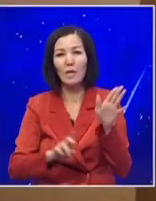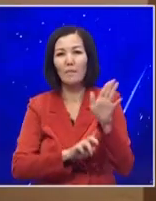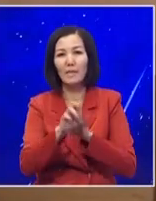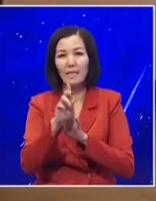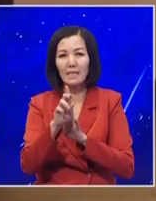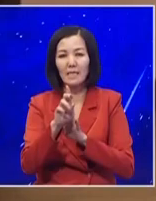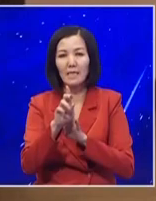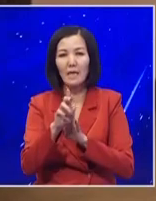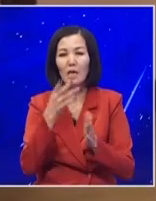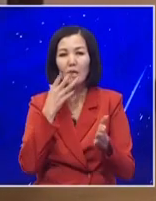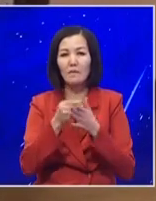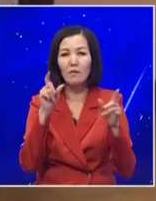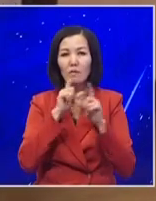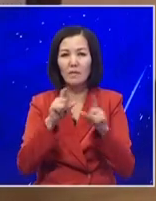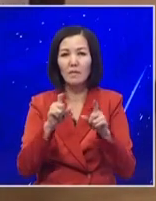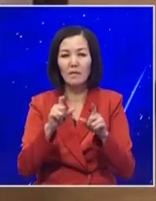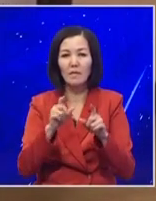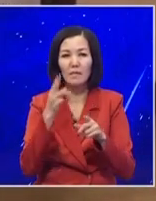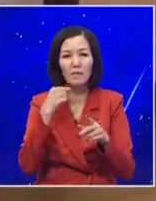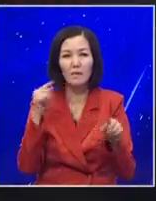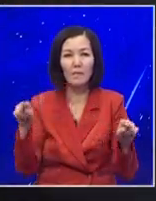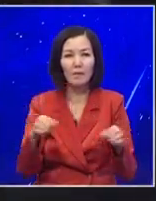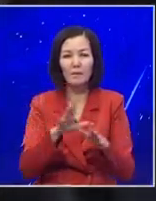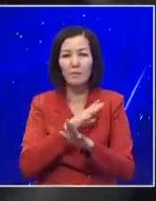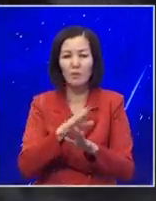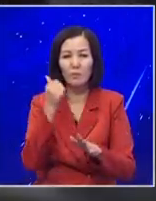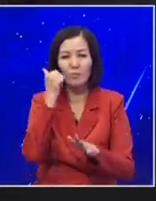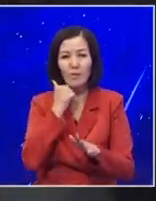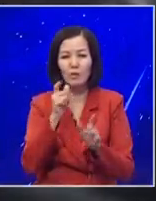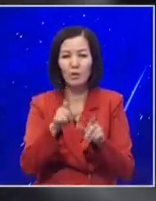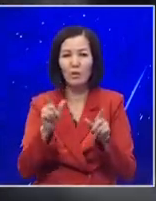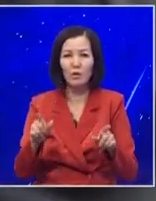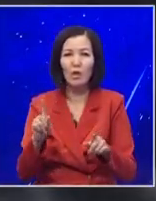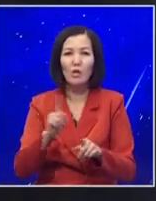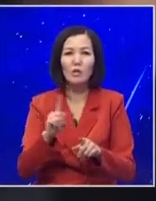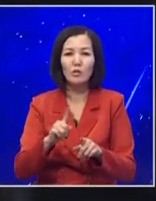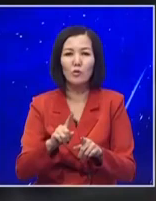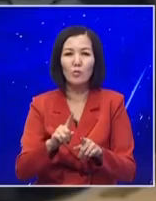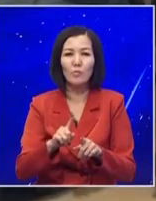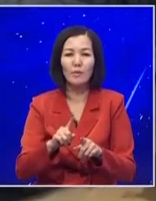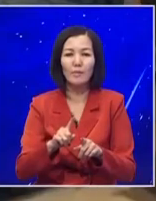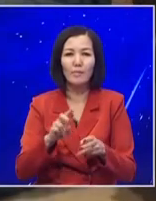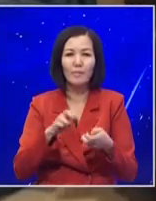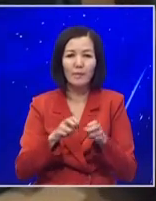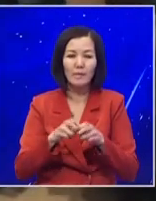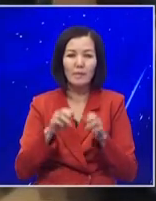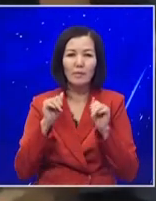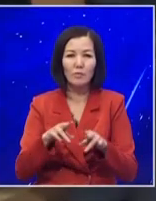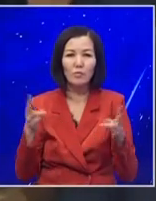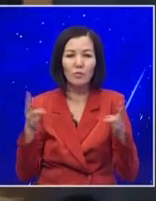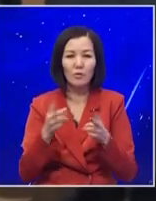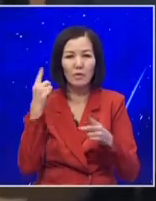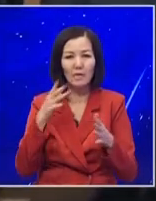Их собственное здание не приспособлено для пожилых. Чтобы не разрушать сложившееся сестринство,